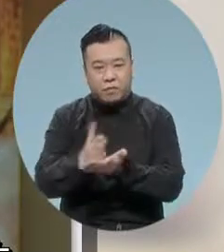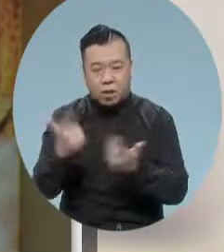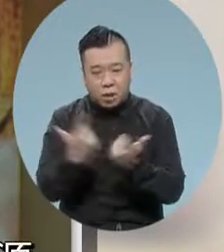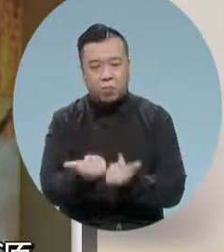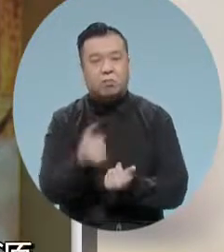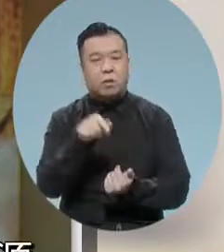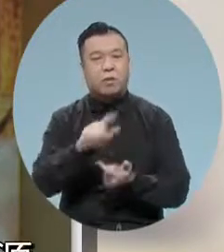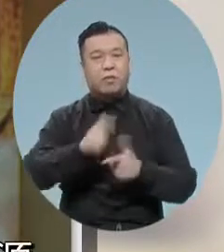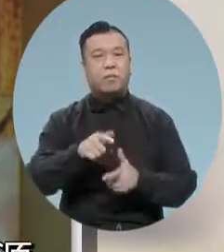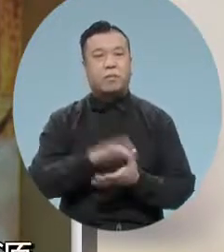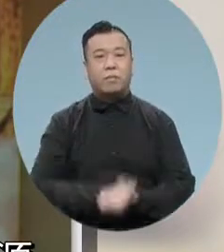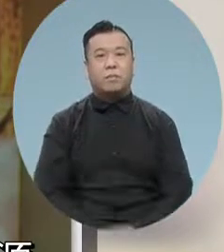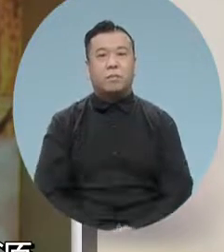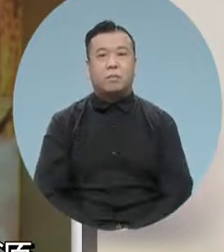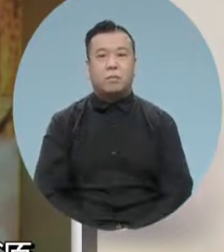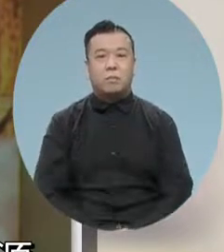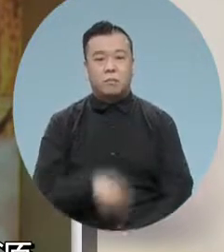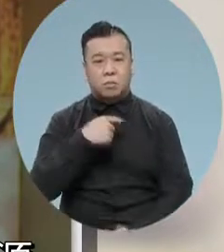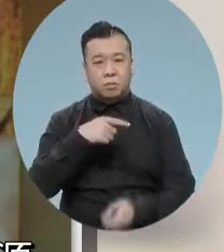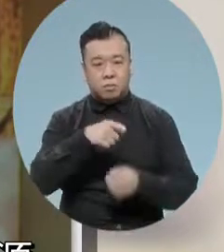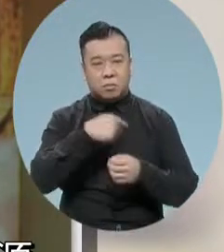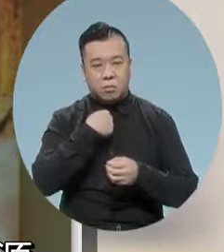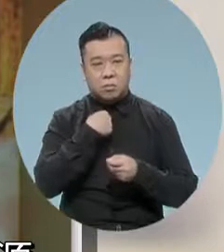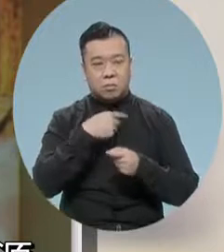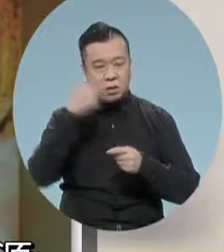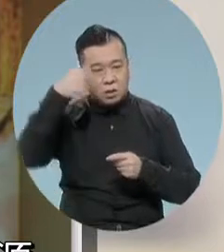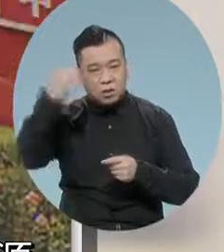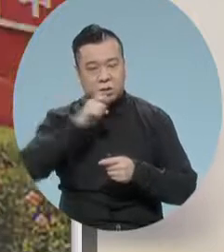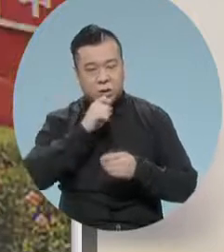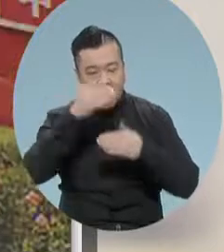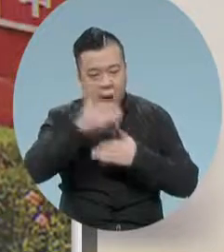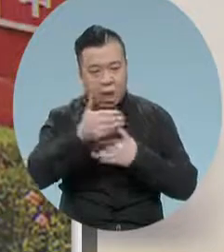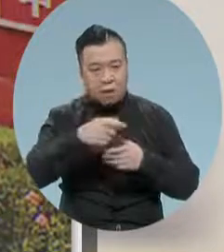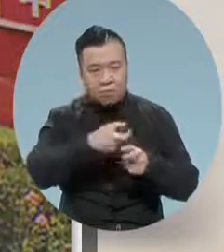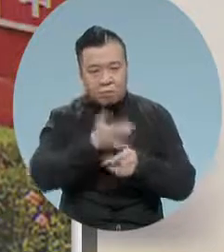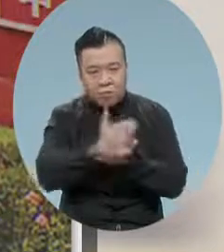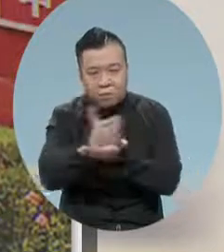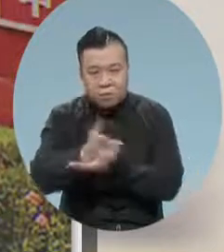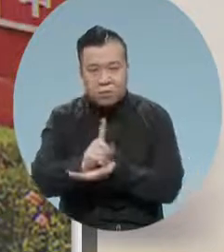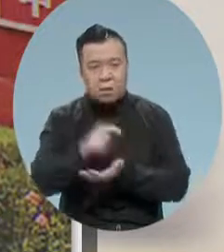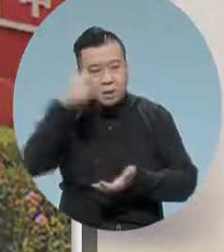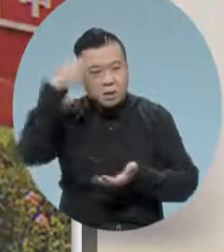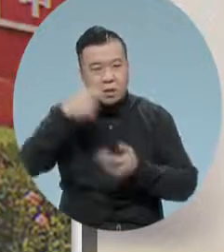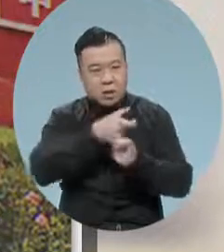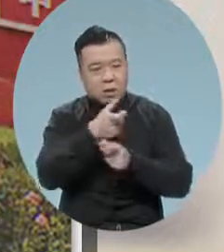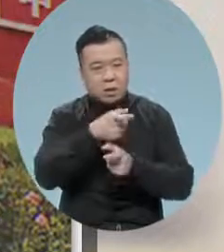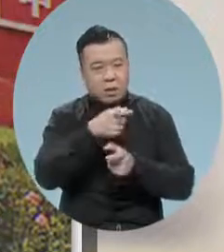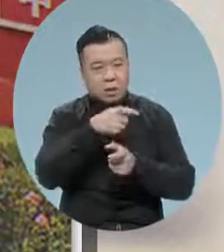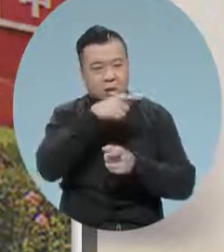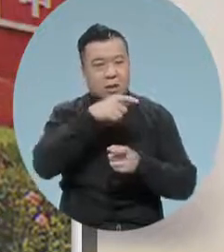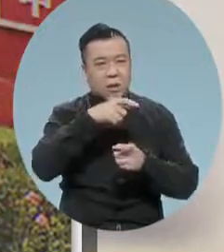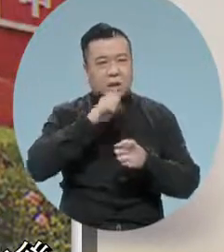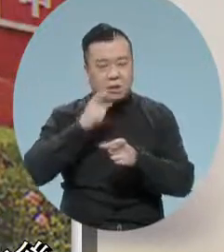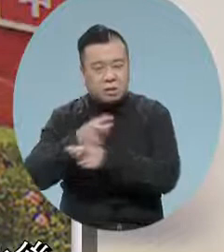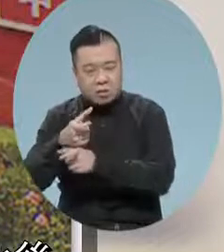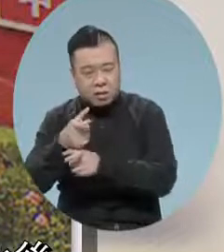方法，即是 maximize 去 utilize 我們社會有限的資源。但是為何是社會主義市場經濟而不是市場經濟社